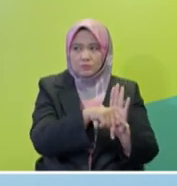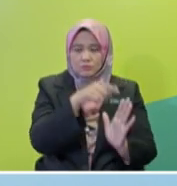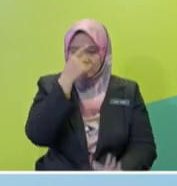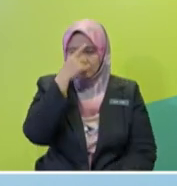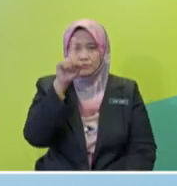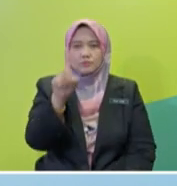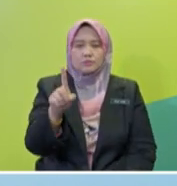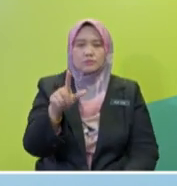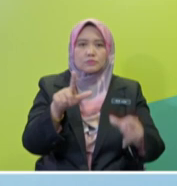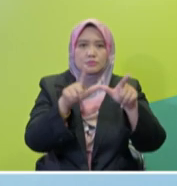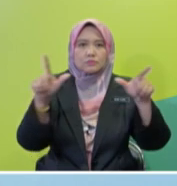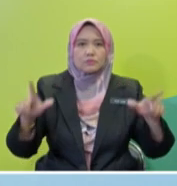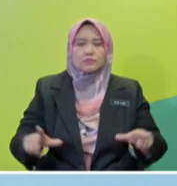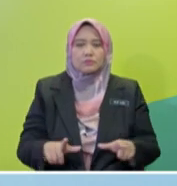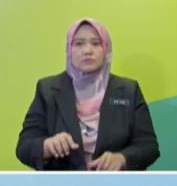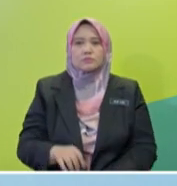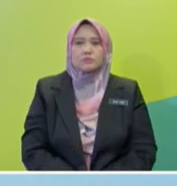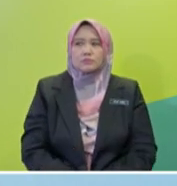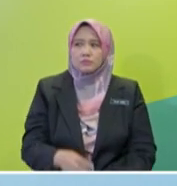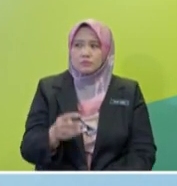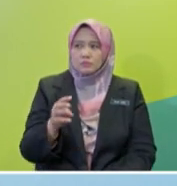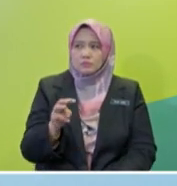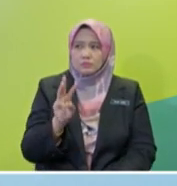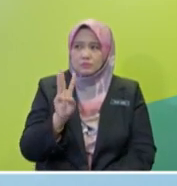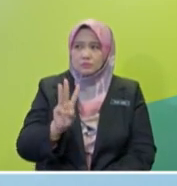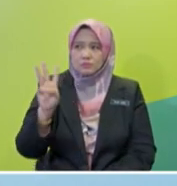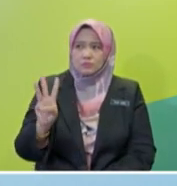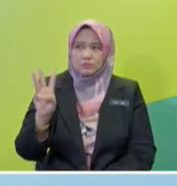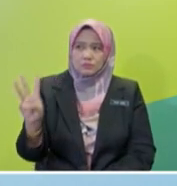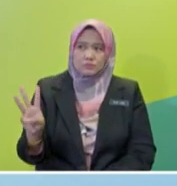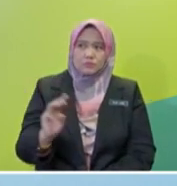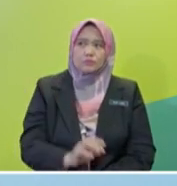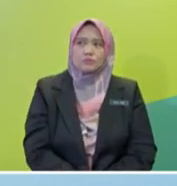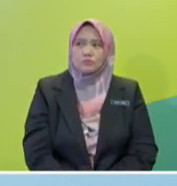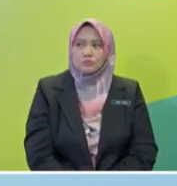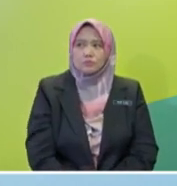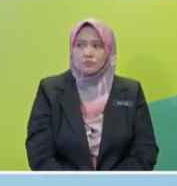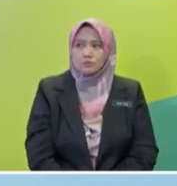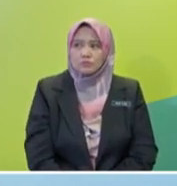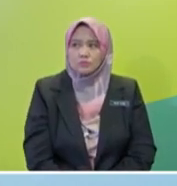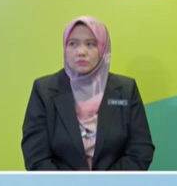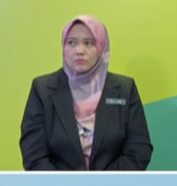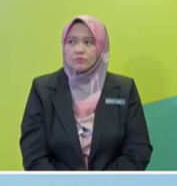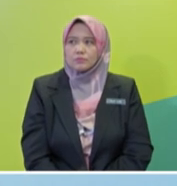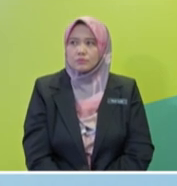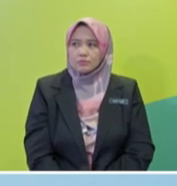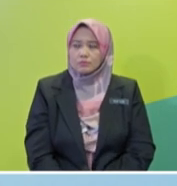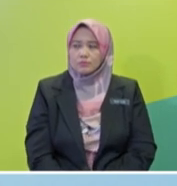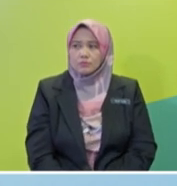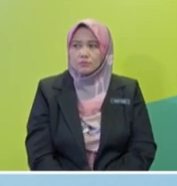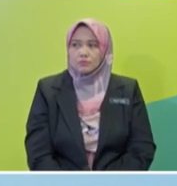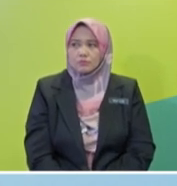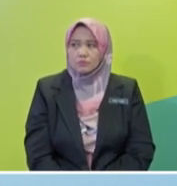ini kita ada 6 peringkat 6 size yaitu eee yang digunakan daripada yang